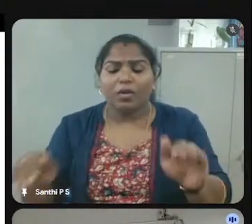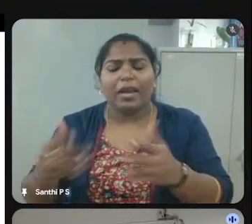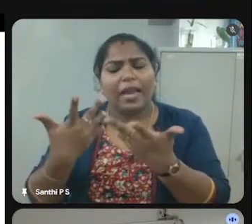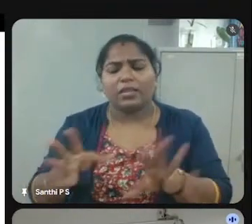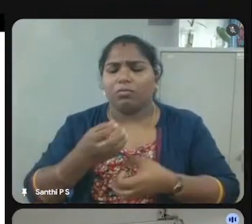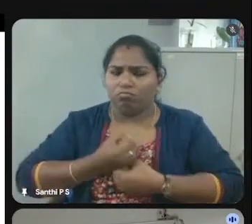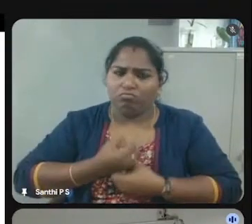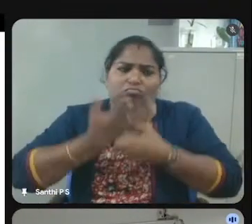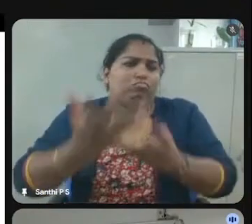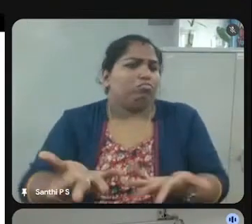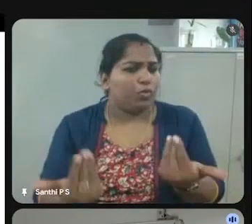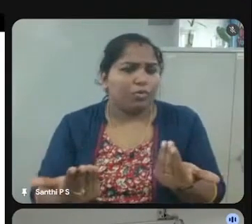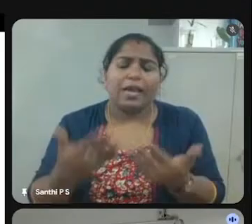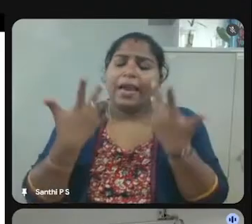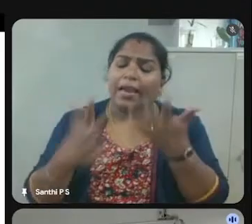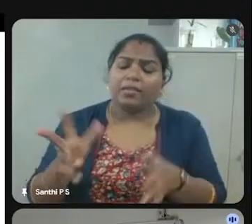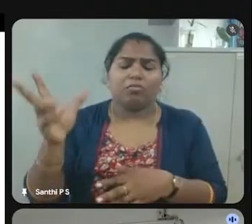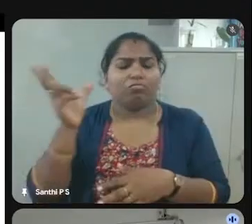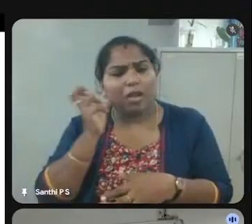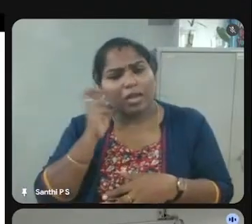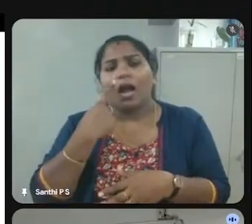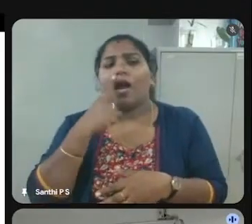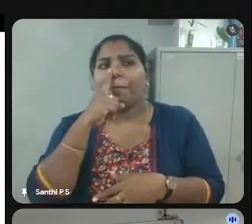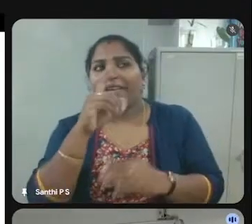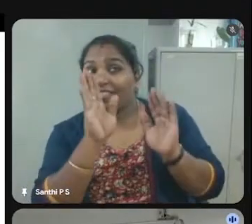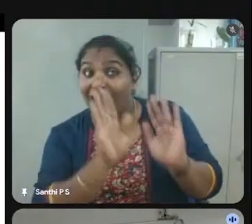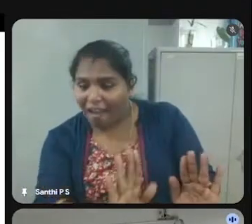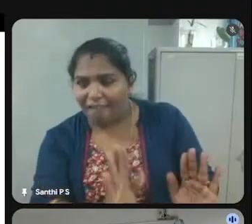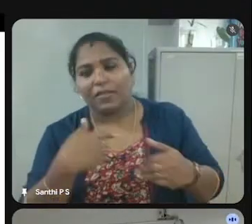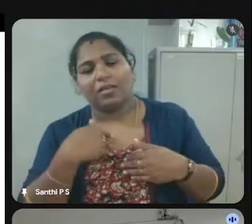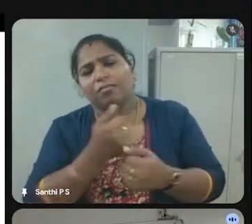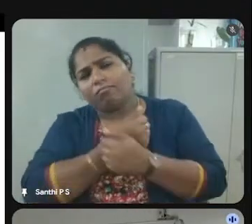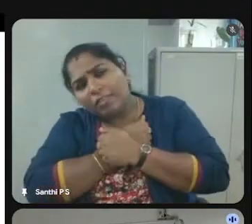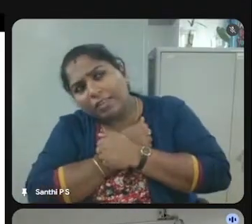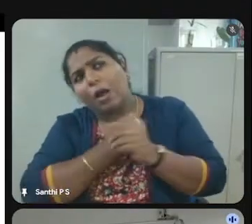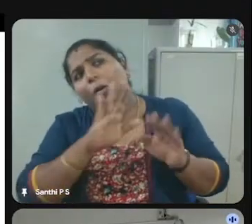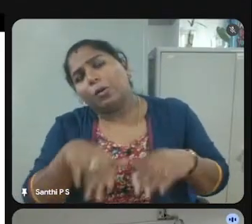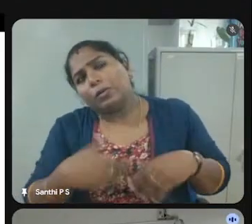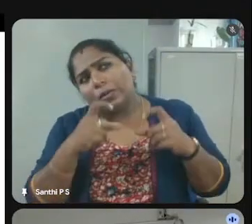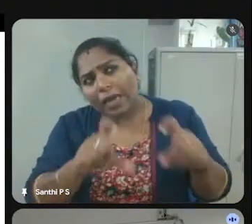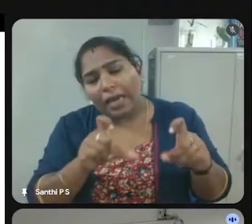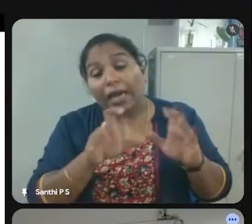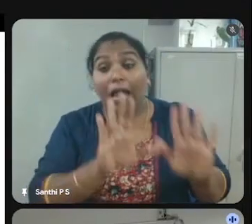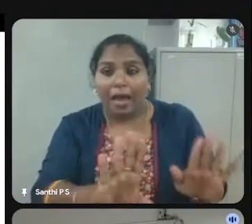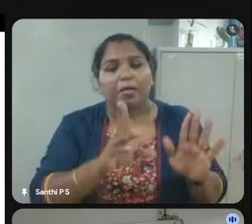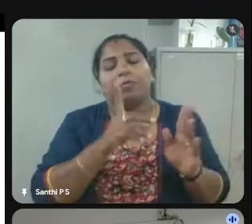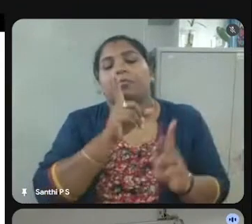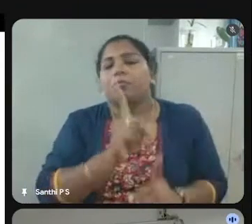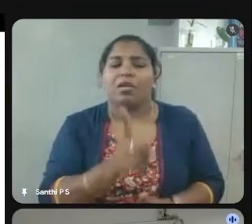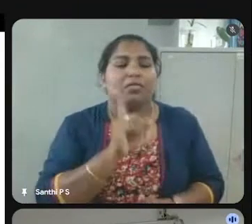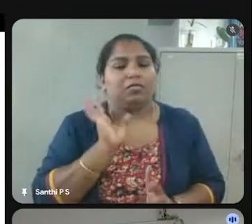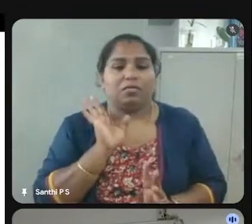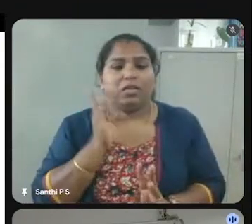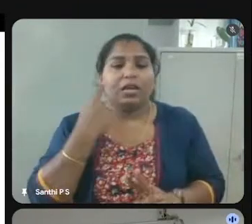തുറന്നു പറയാം, എപ്പോഴും കേൾക്കാൻ ആളുണ്ട് എന്നുള്ള ഒരു തരത്തിലുള്ള ഒരു സ്നേഹവും ഒരു സുരക്ഷിതത്വവും നമ്മുടെ കുഞ്ഞിന് കൊടുക്കാൻ നമുക്ക് സാധിക്കും. ആ ഒരു പ്രസൻസ്